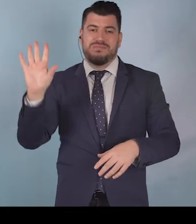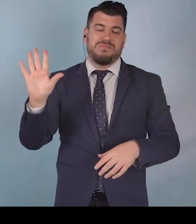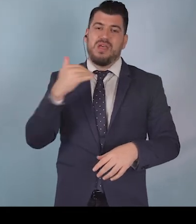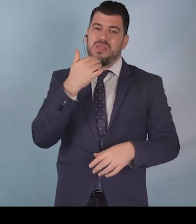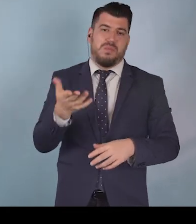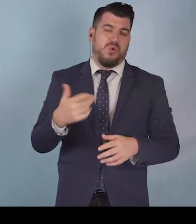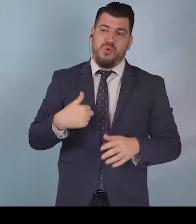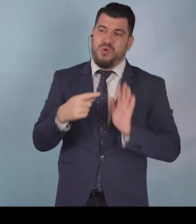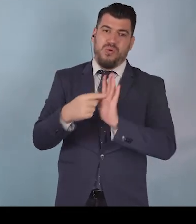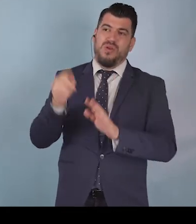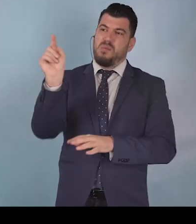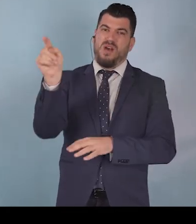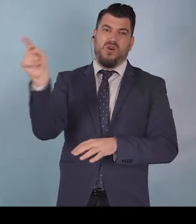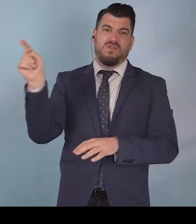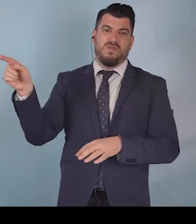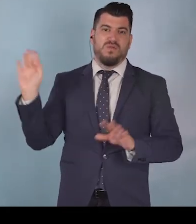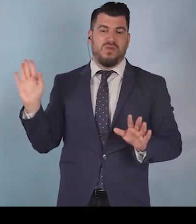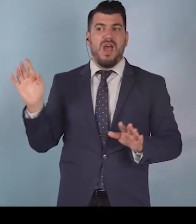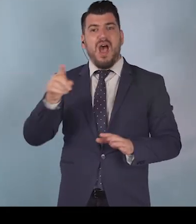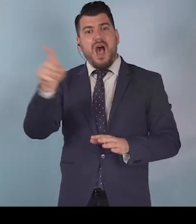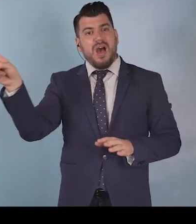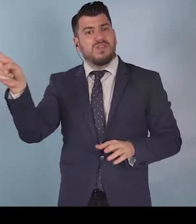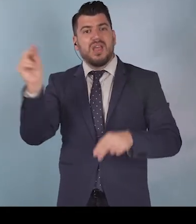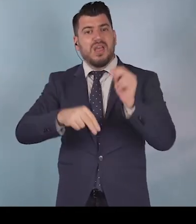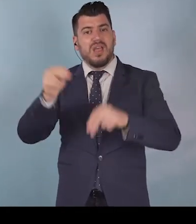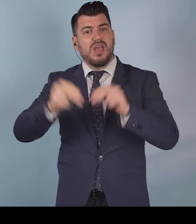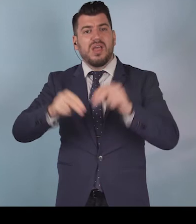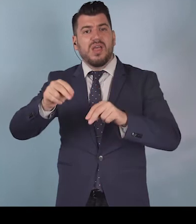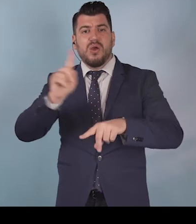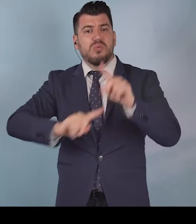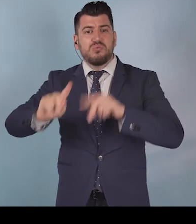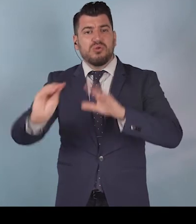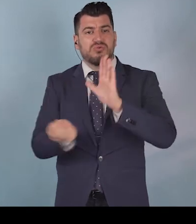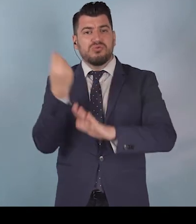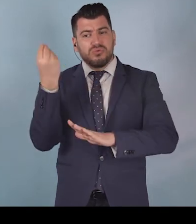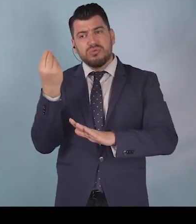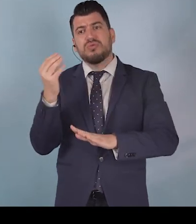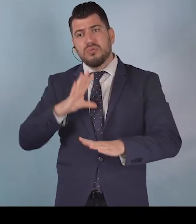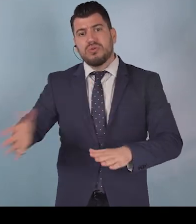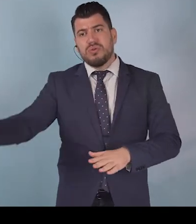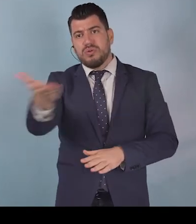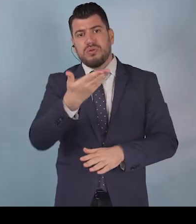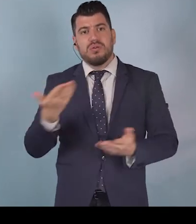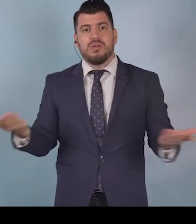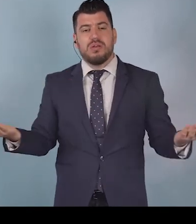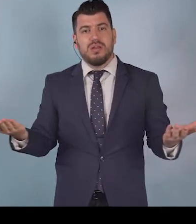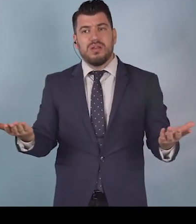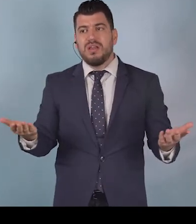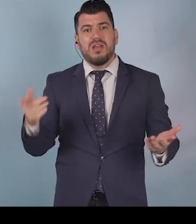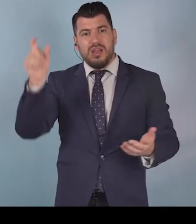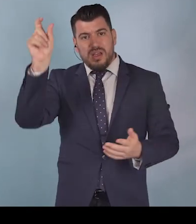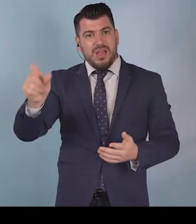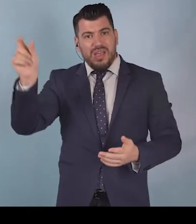Μέσων, ο οποίος όμως έχει εκλεγεί από πολίτες. Να τη βάλουμε και αυτή τη διάσταση, γιατί αυτοί οι οποίοι εκλέγονται από κάποιους εκλέγονται. Και πολλές